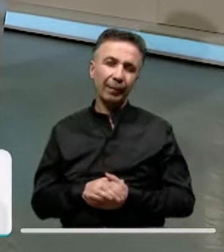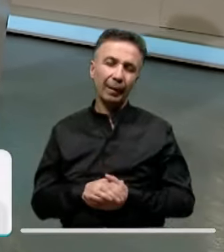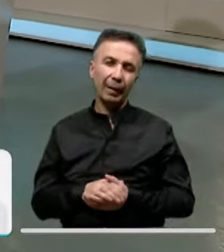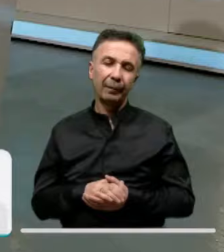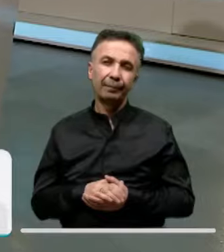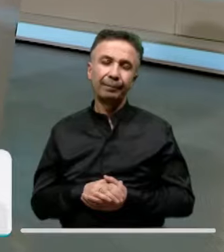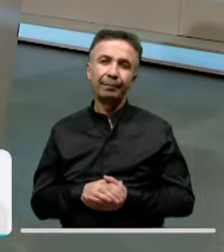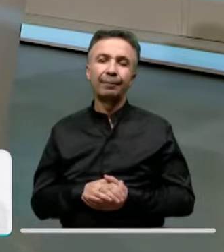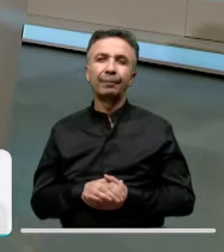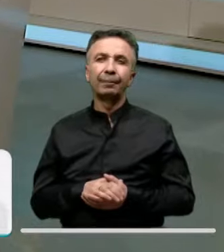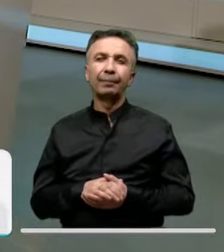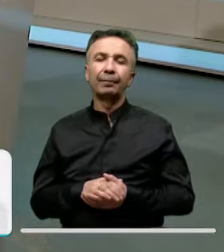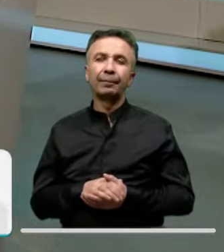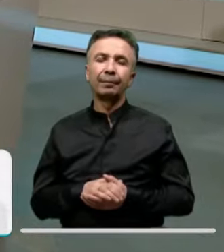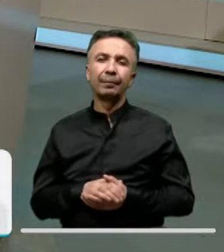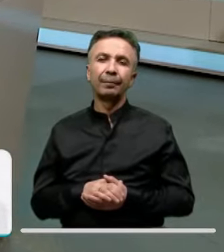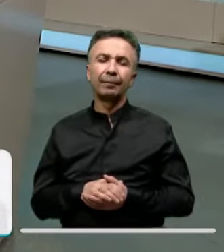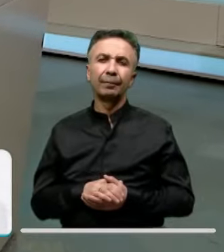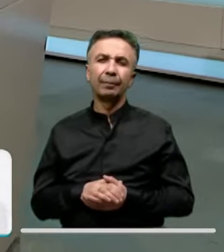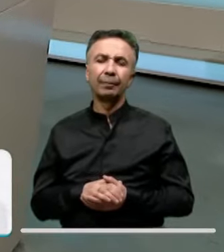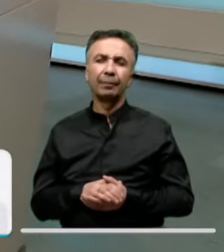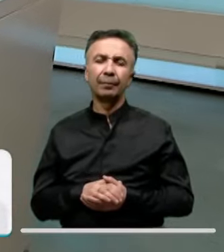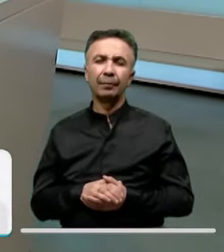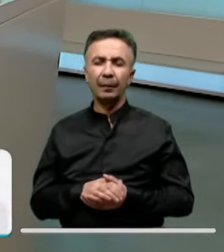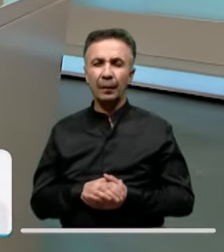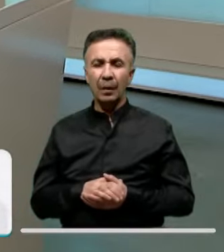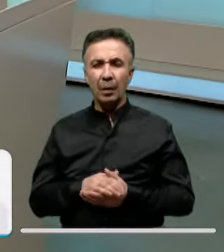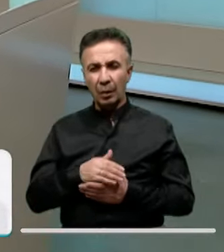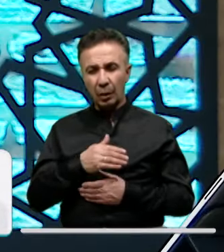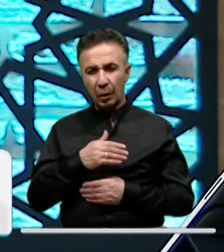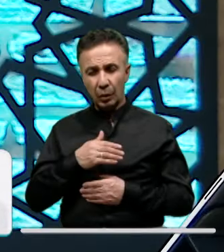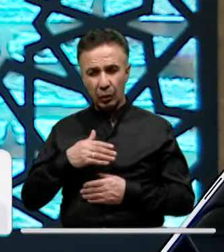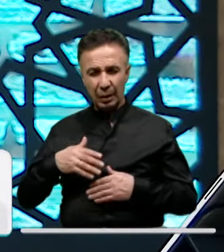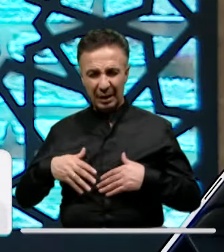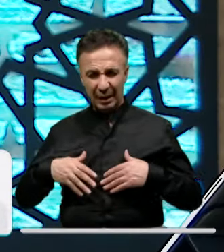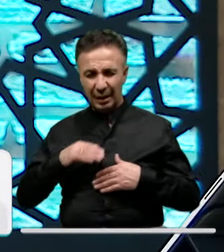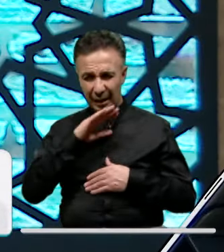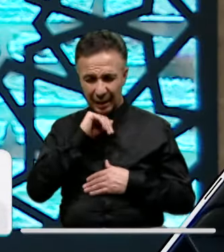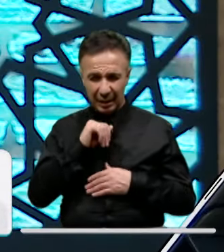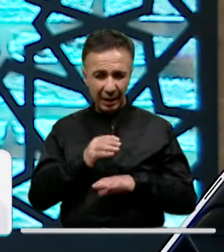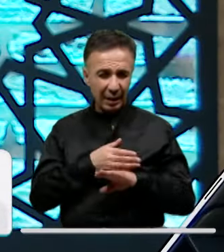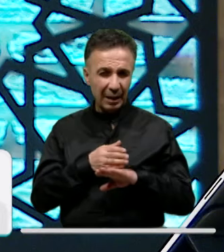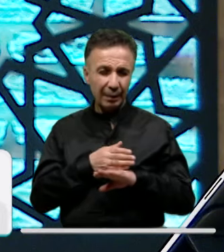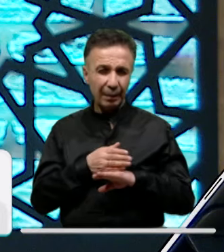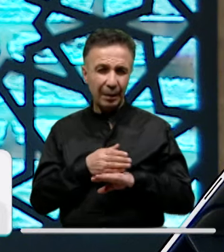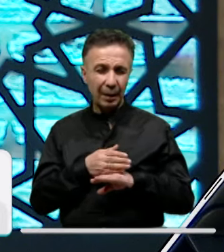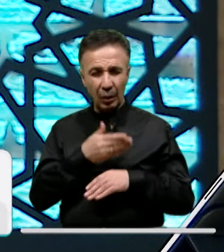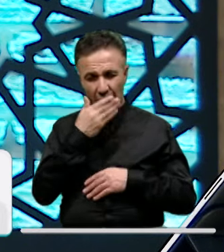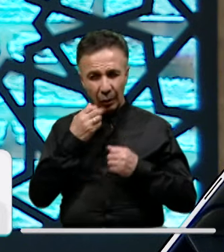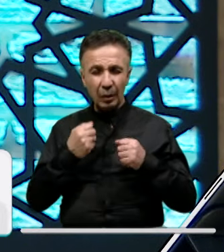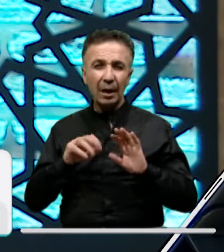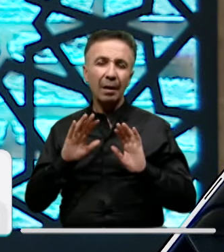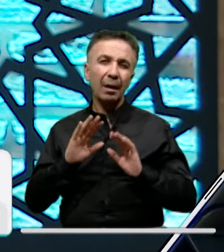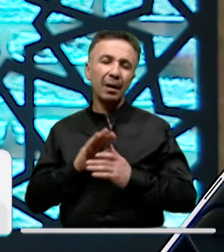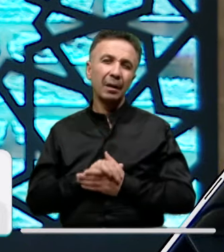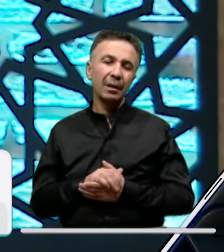ulularımız, yaşlılarımız oruçlarını sıhhatleri gereği tutamayınca sanki fidyelerini vermekle bu yükümlülüğü